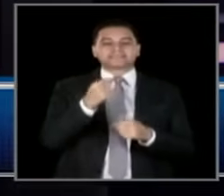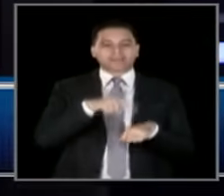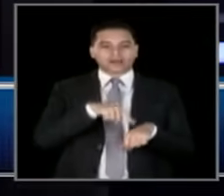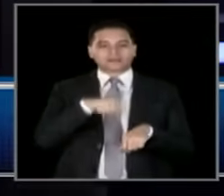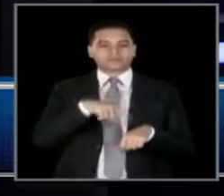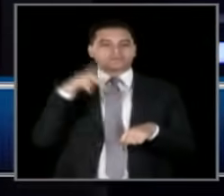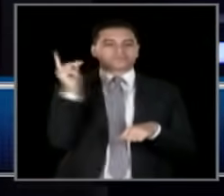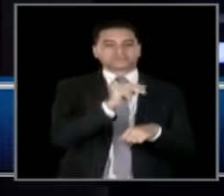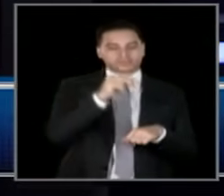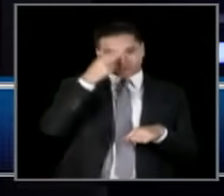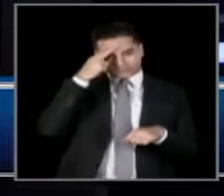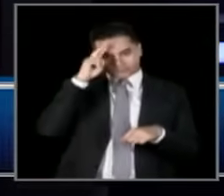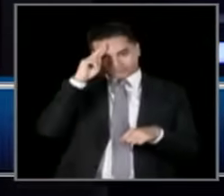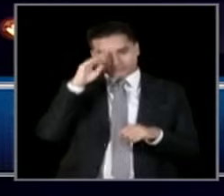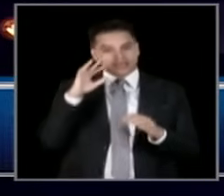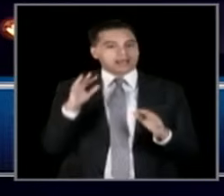كسبت كام؟